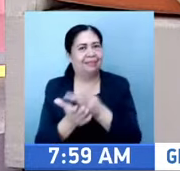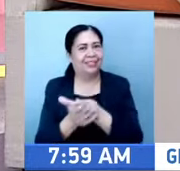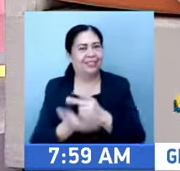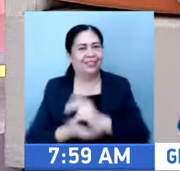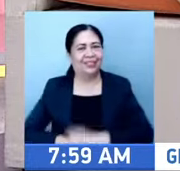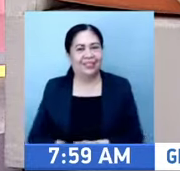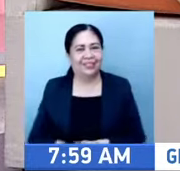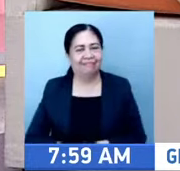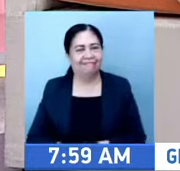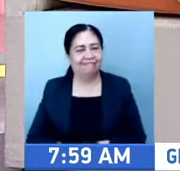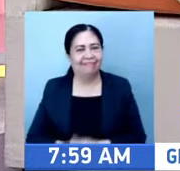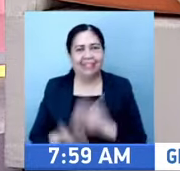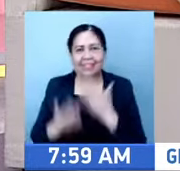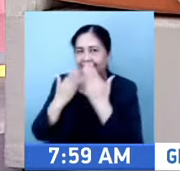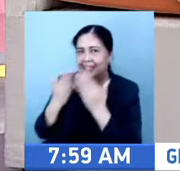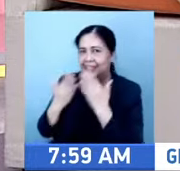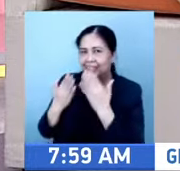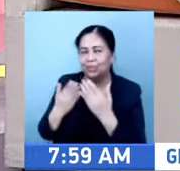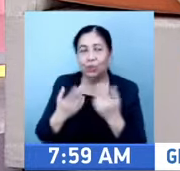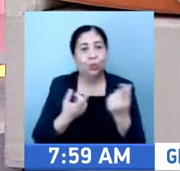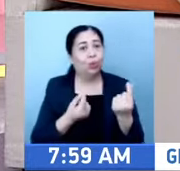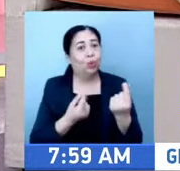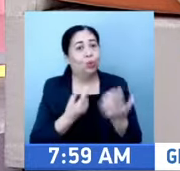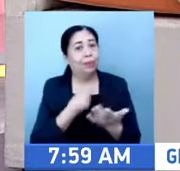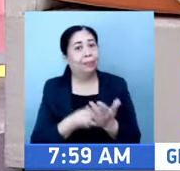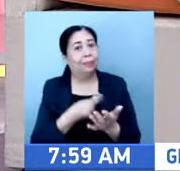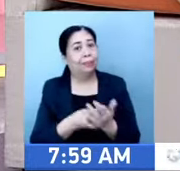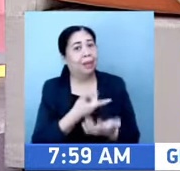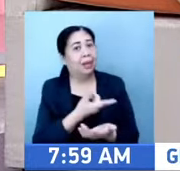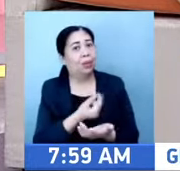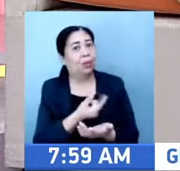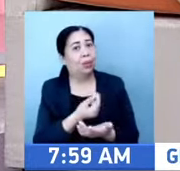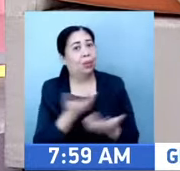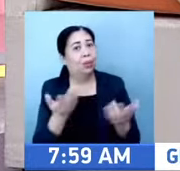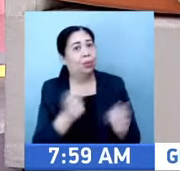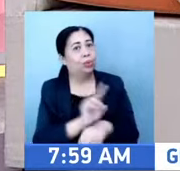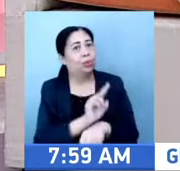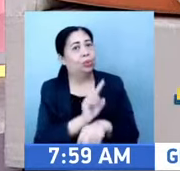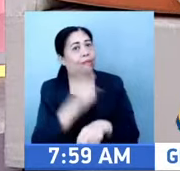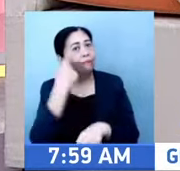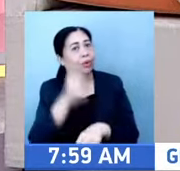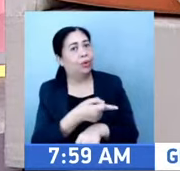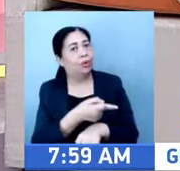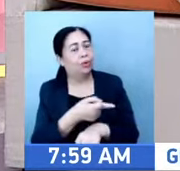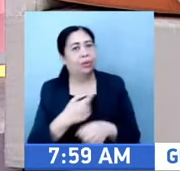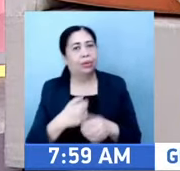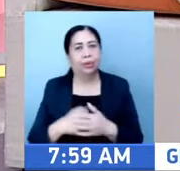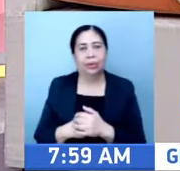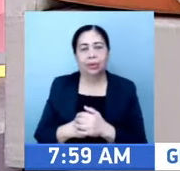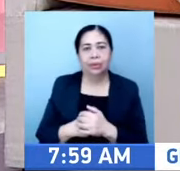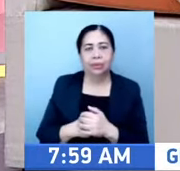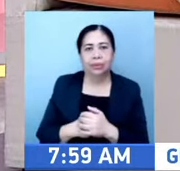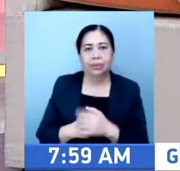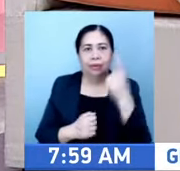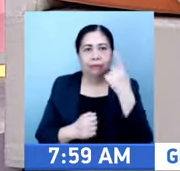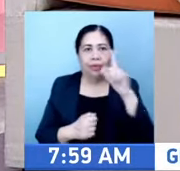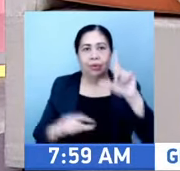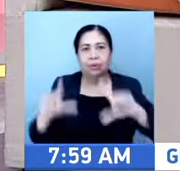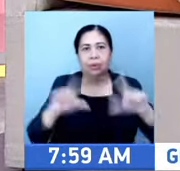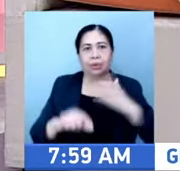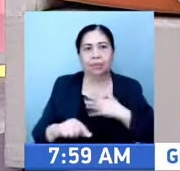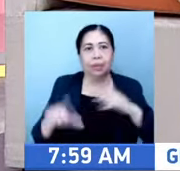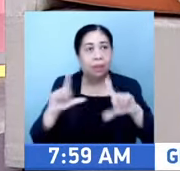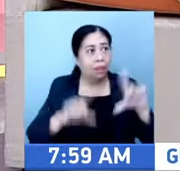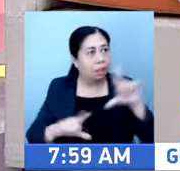Saan mo gagawin yung 5,000 pesos? Gagamitin yan? Pang, ano po, laboratory po. Uy, laboratory.